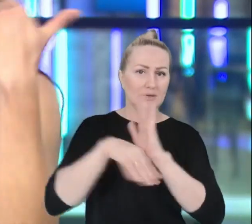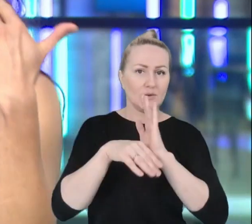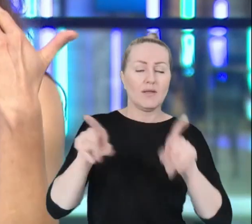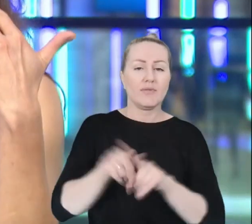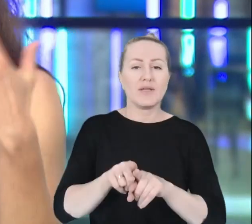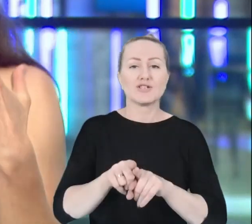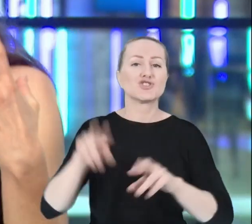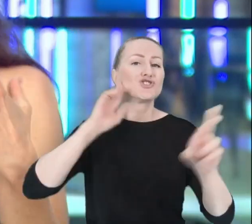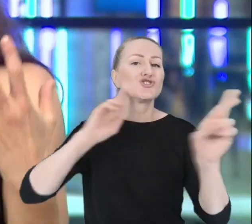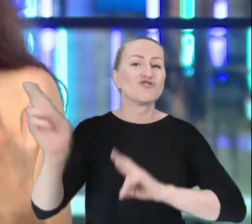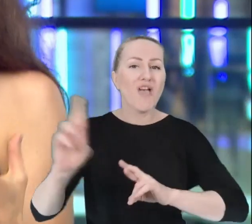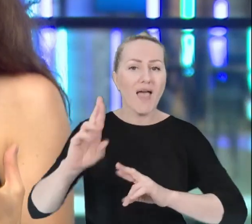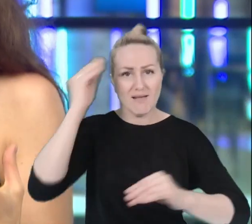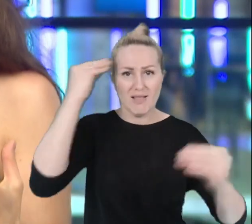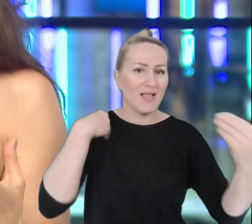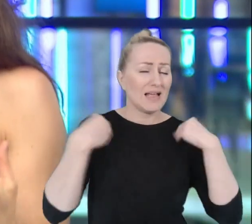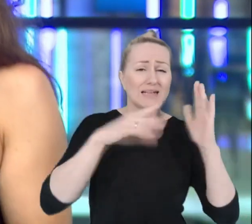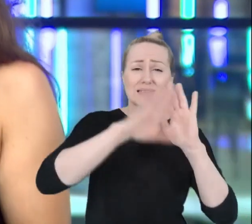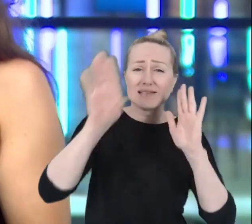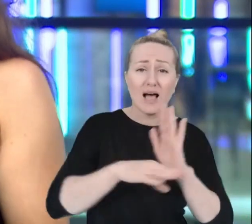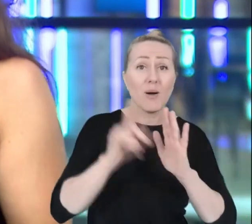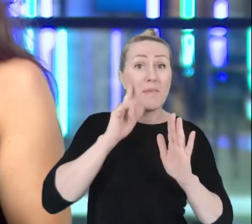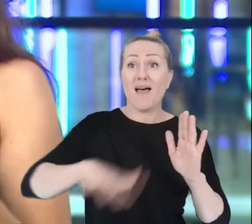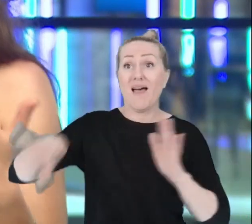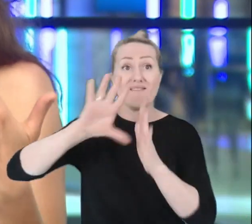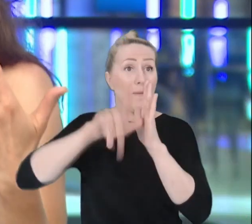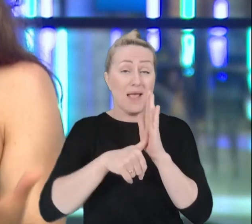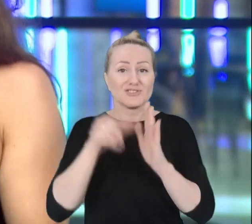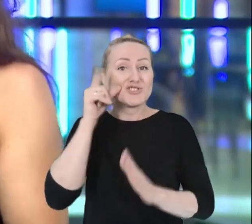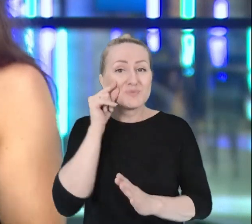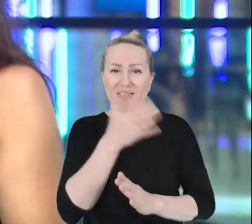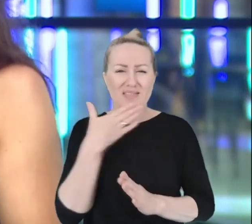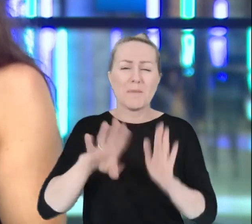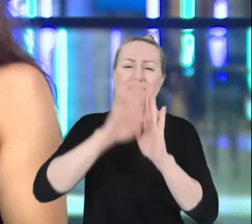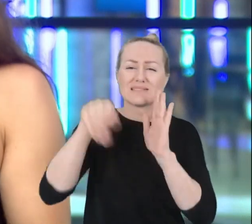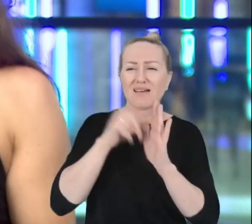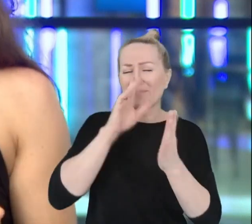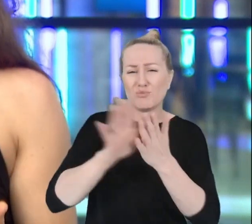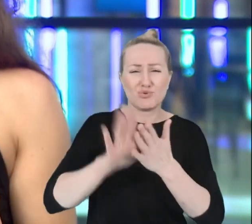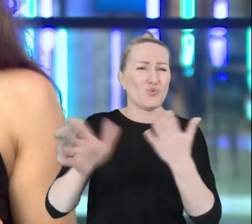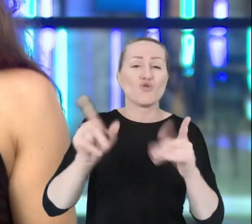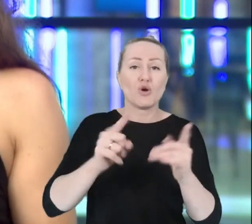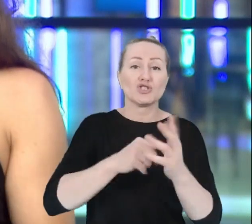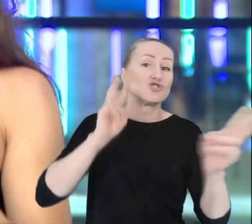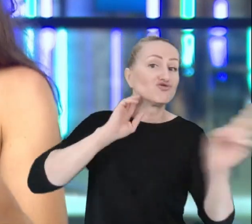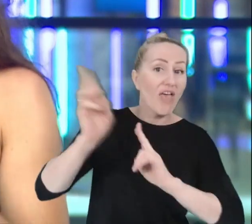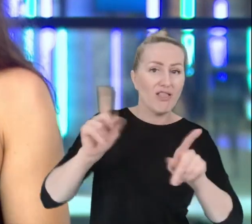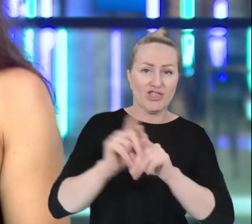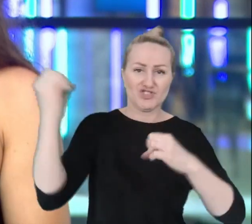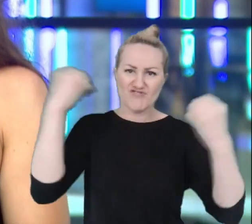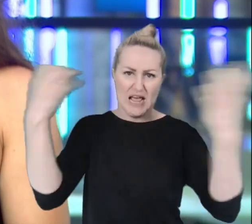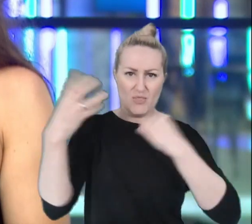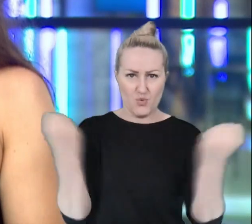dźwięki dochodzące, no w zasadzie miasto nie śpi, tak? Jest cały czas zanieczyszczone światłem i dźwiękiem. Więc w momencie, kiedy my